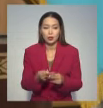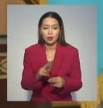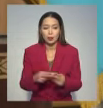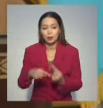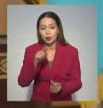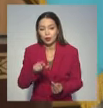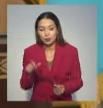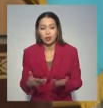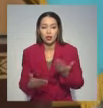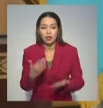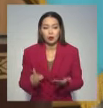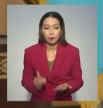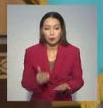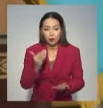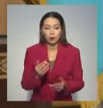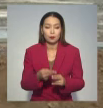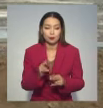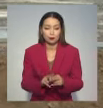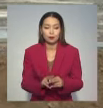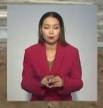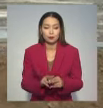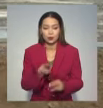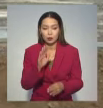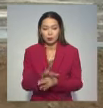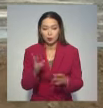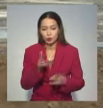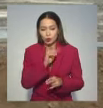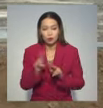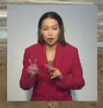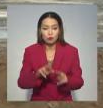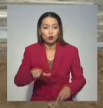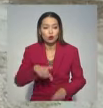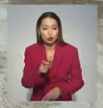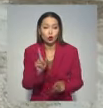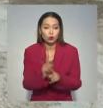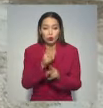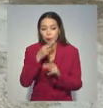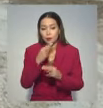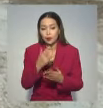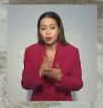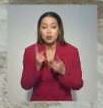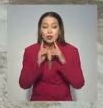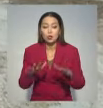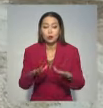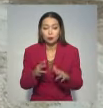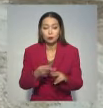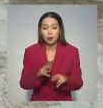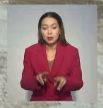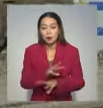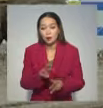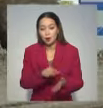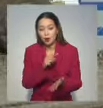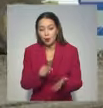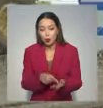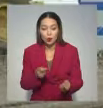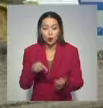кәсіпорындарға немесе ұйымдарға сенімгерлік басқаруға беріледі. Жол мәселесі де назардан тыс қалған жоқ. Сенаторлардың сынынан кейін үкімет басшысының